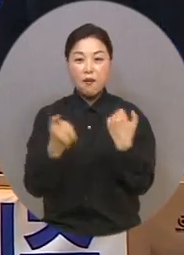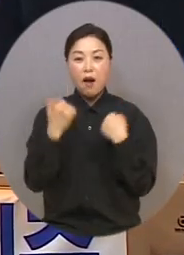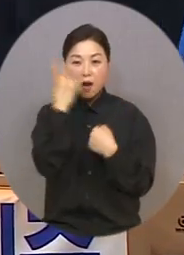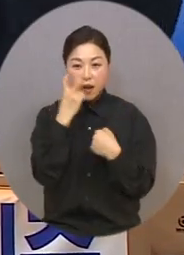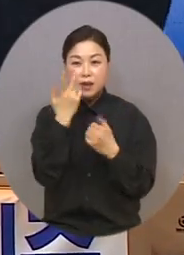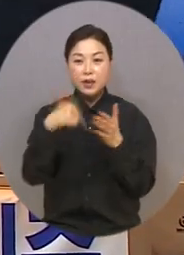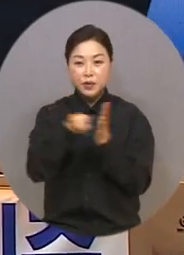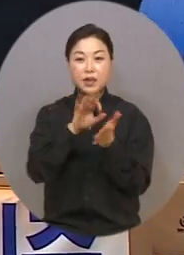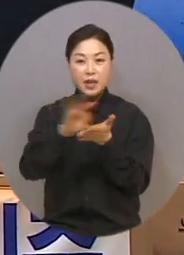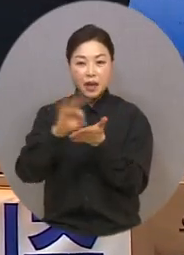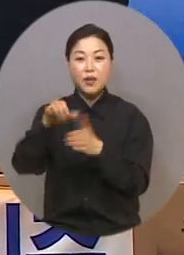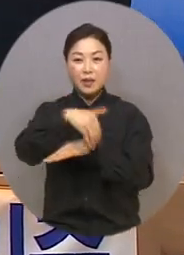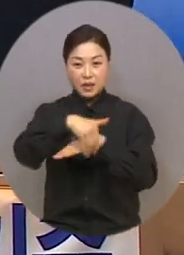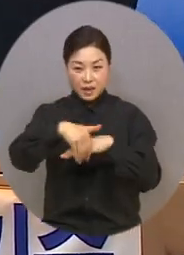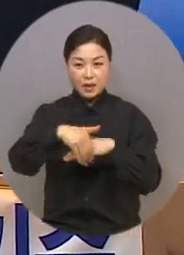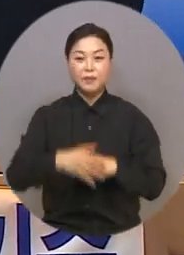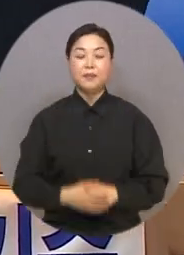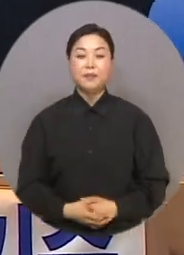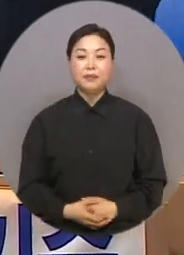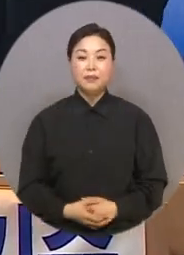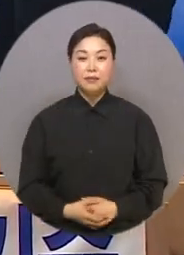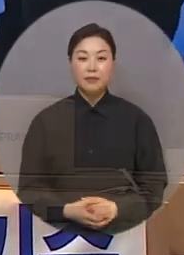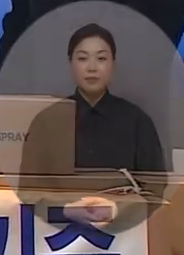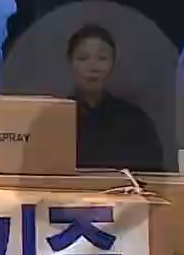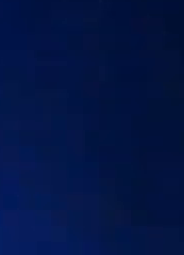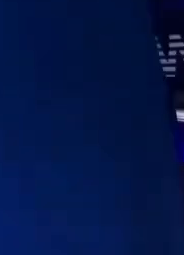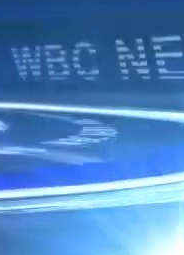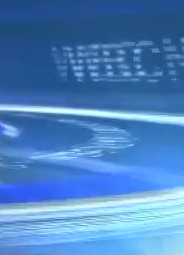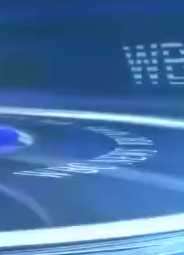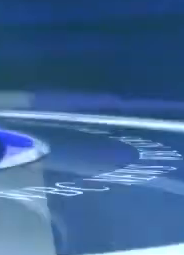예정입니다 복지 tv 뉴스 김은별